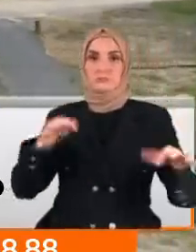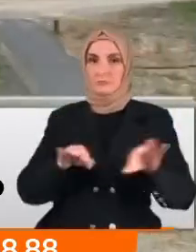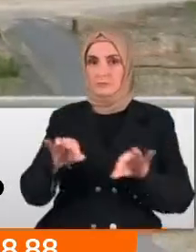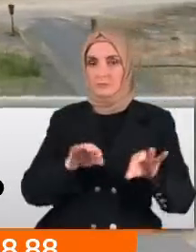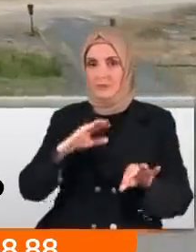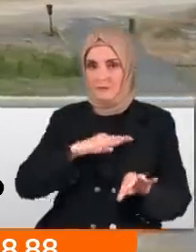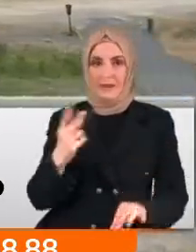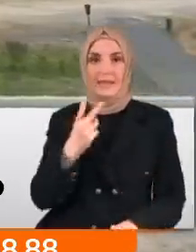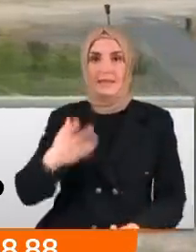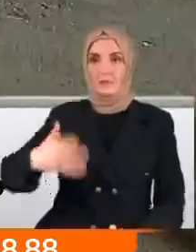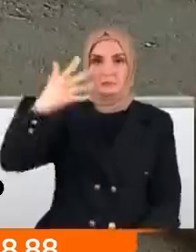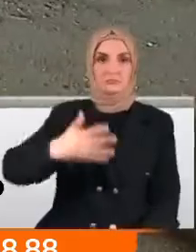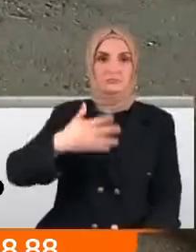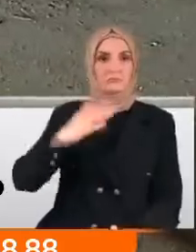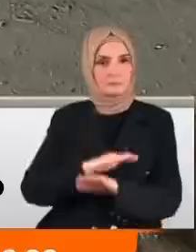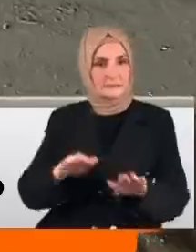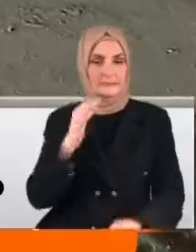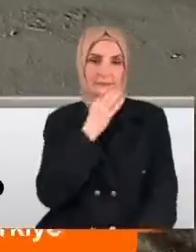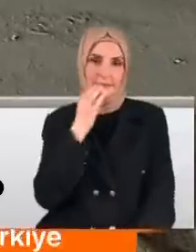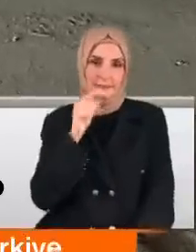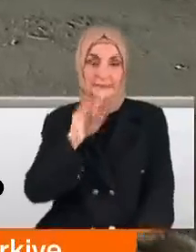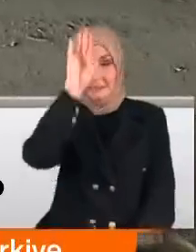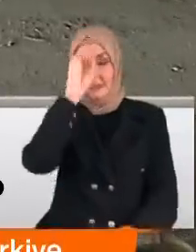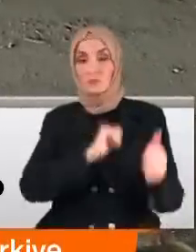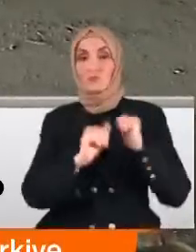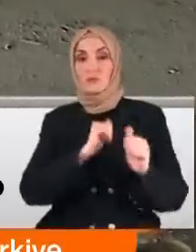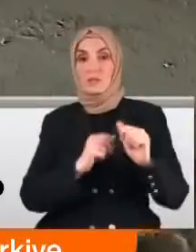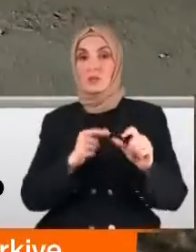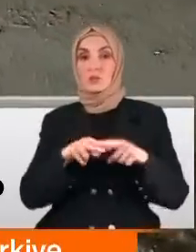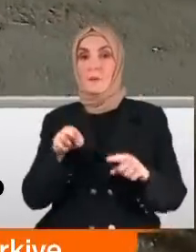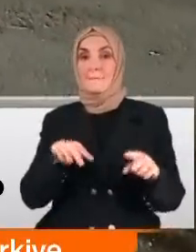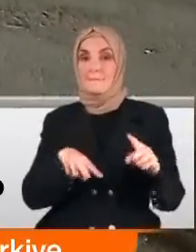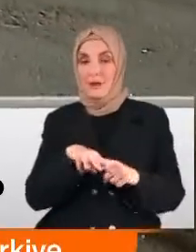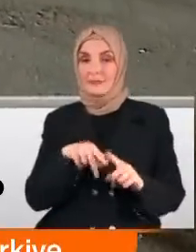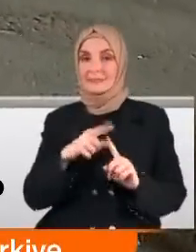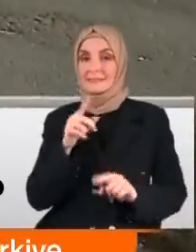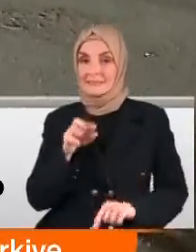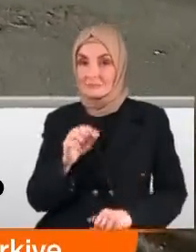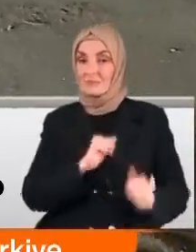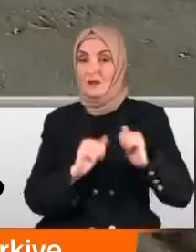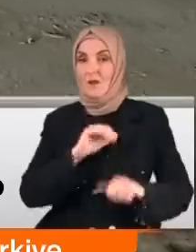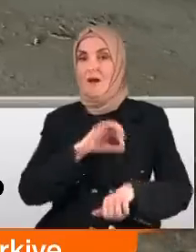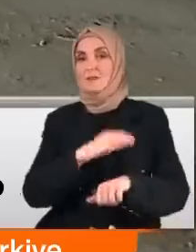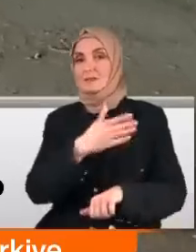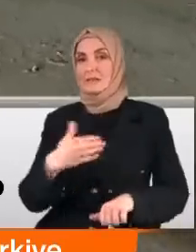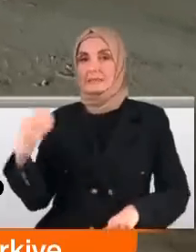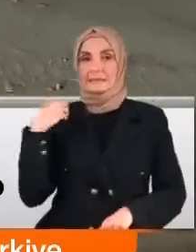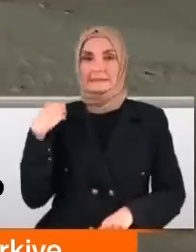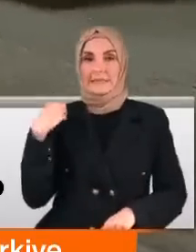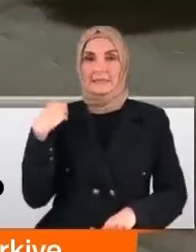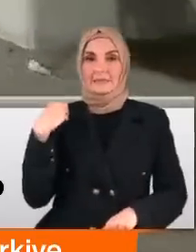bloğu tamamlanmak üzere. İstanbul Üniversitesi Çapa Tıp Fakültesi Hastanesi'nin yeni yerleşkesinde işte şu